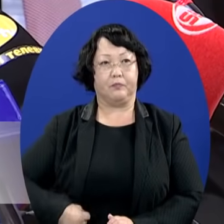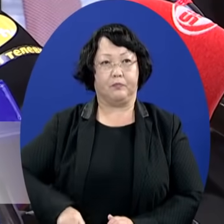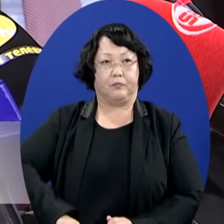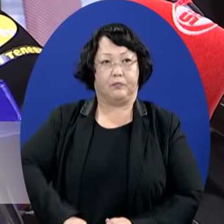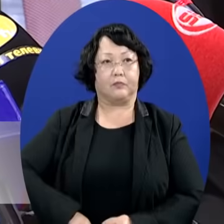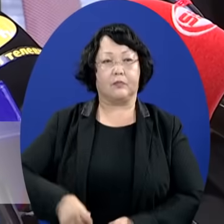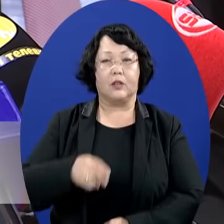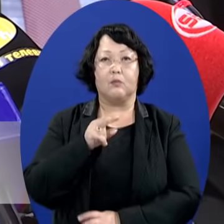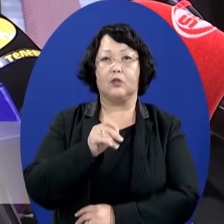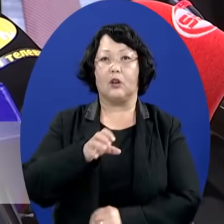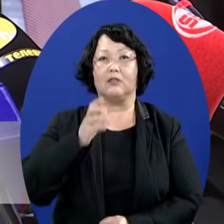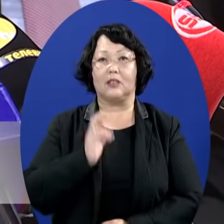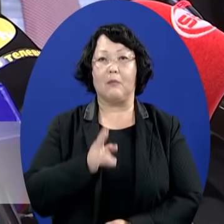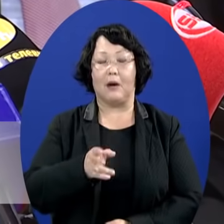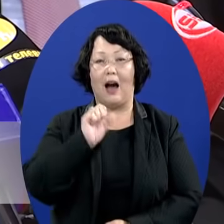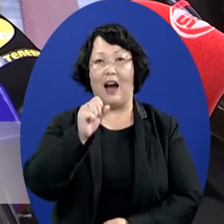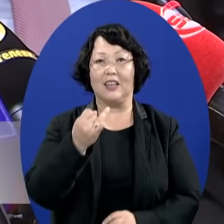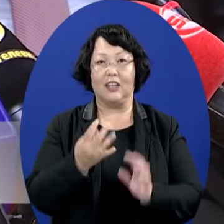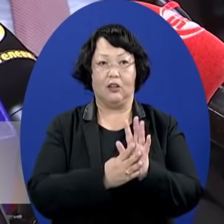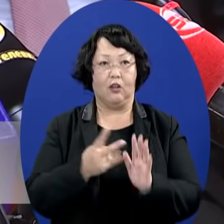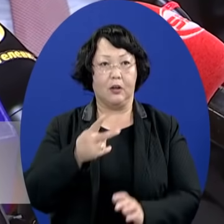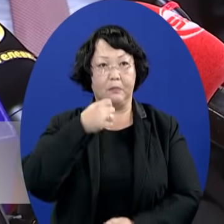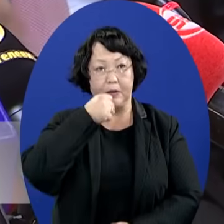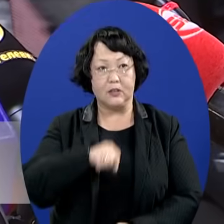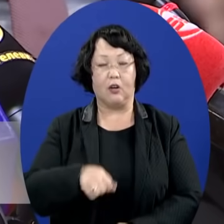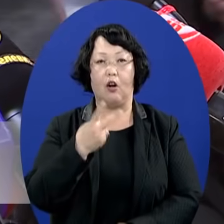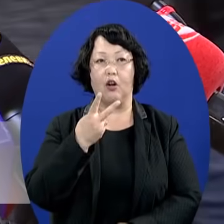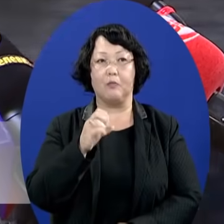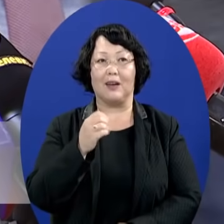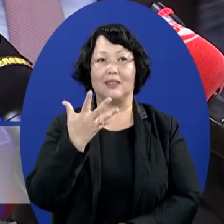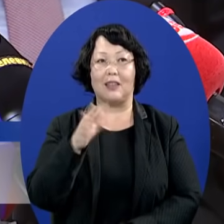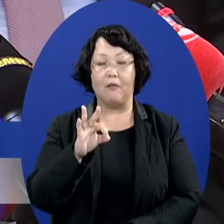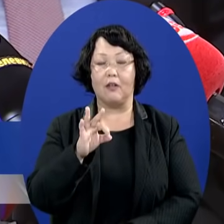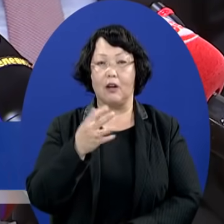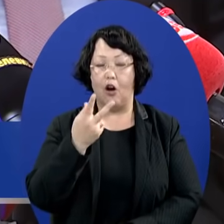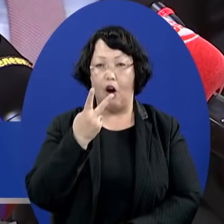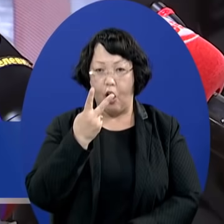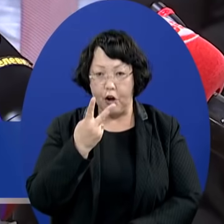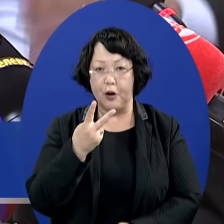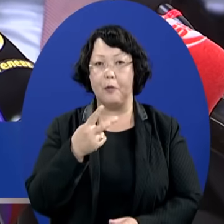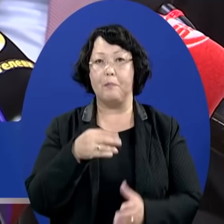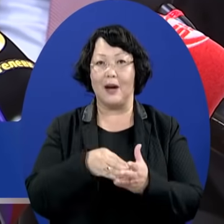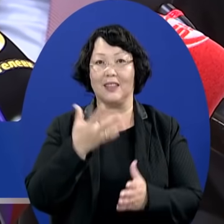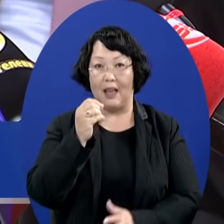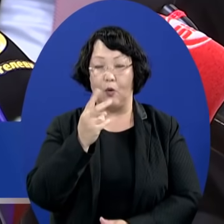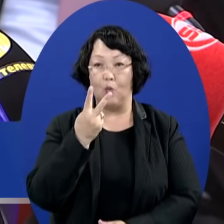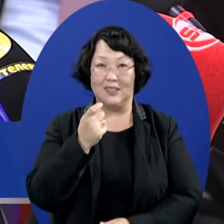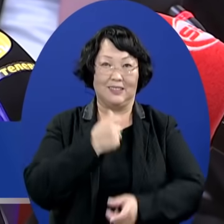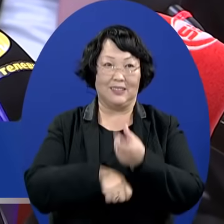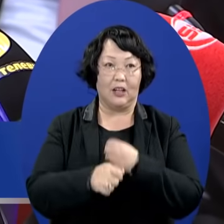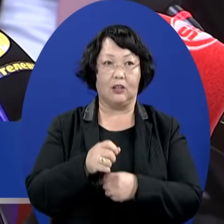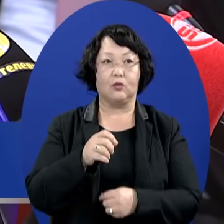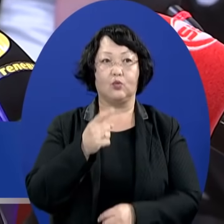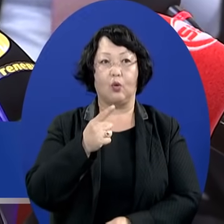бас 92 бензиныг А92 бензиныг 2050 төгрөгөөр борлуулж байгаа. За, энэ нь бол одоо бидний яг өртгөөс 123